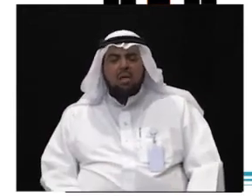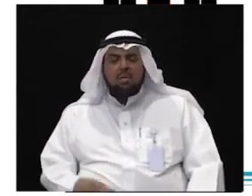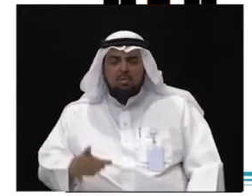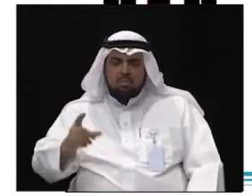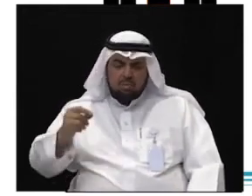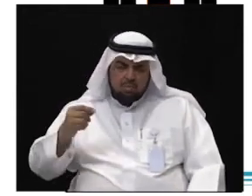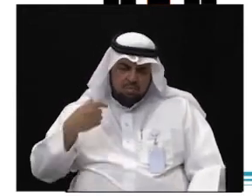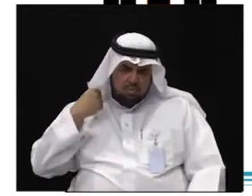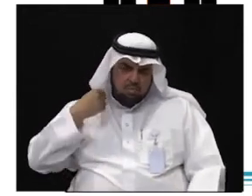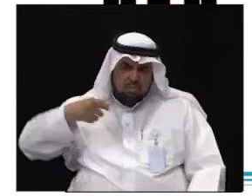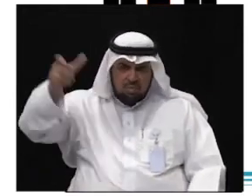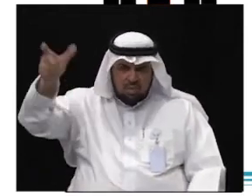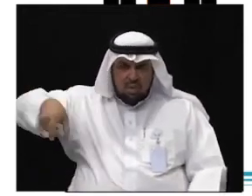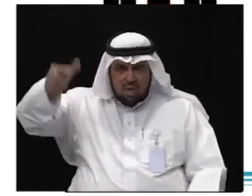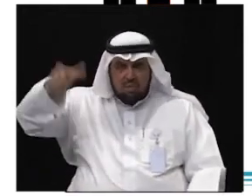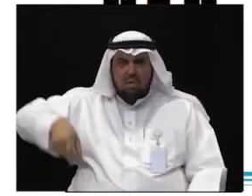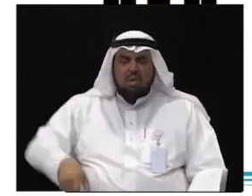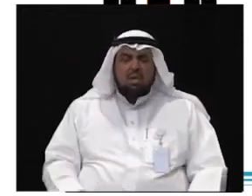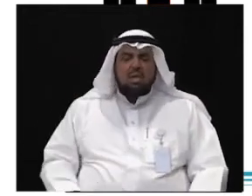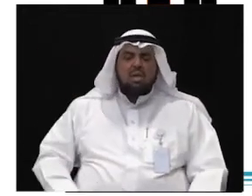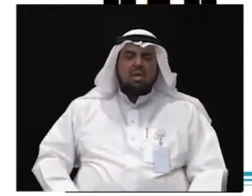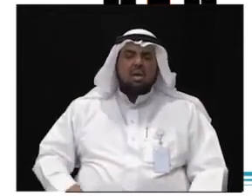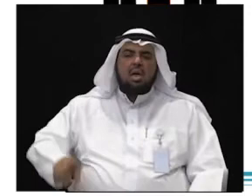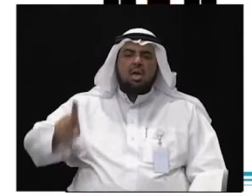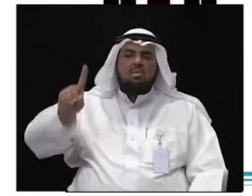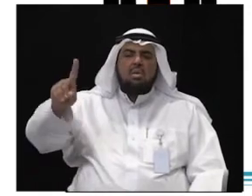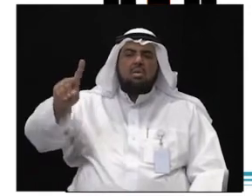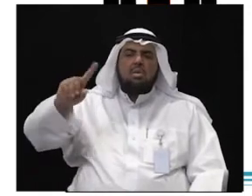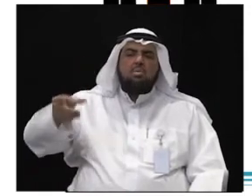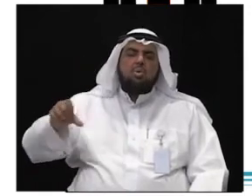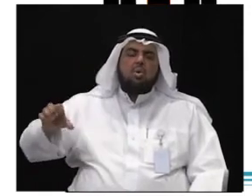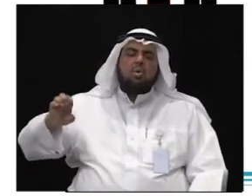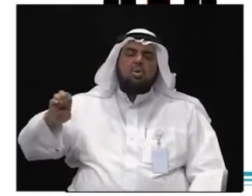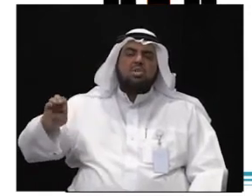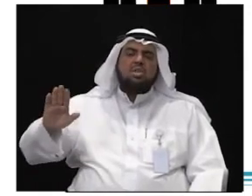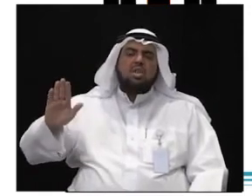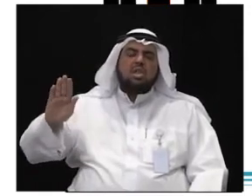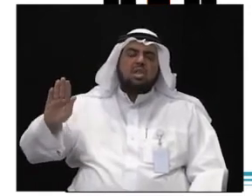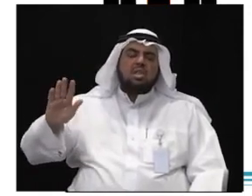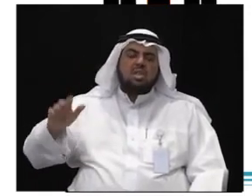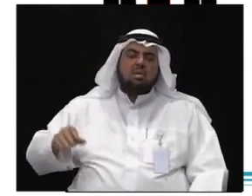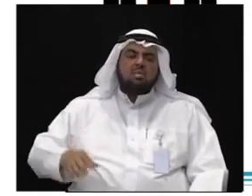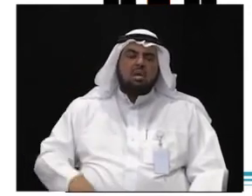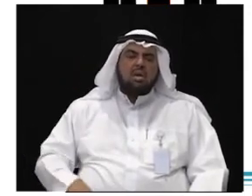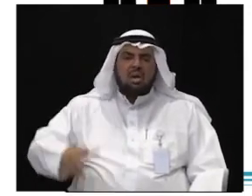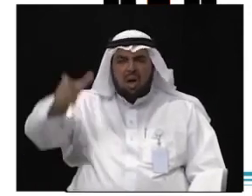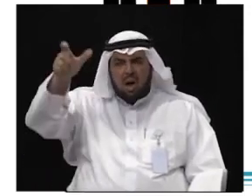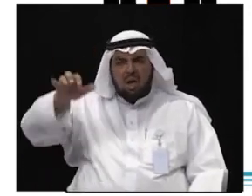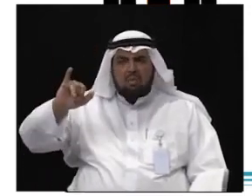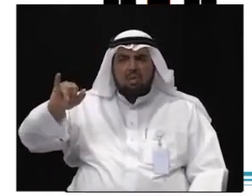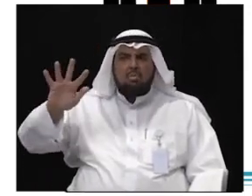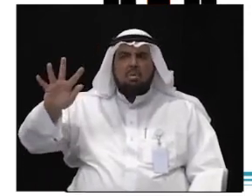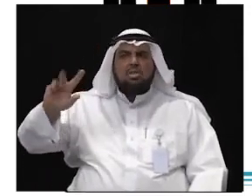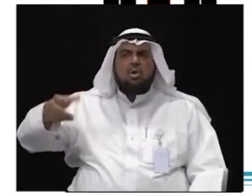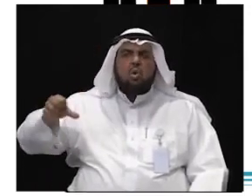رائع، من قائمة بروجكت نختار الأمر Add Form. بارك الله